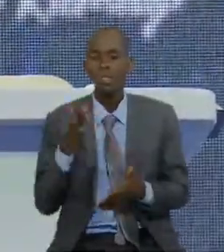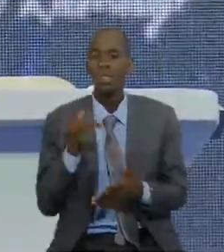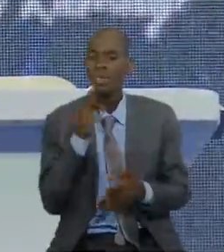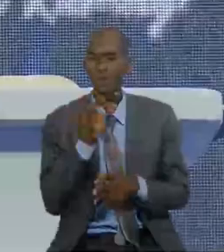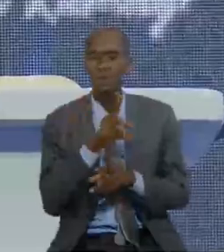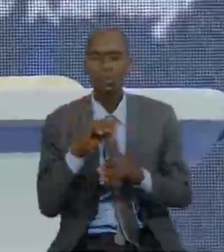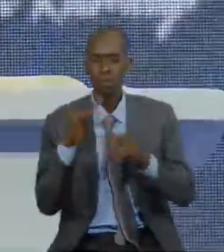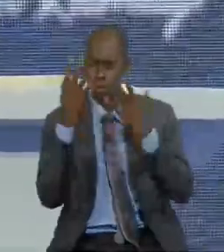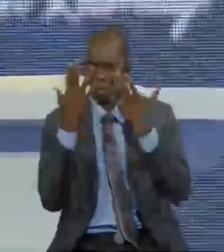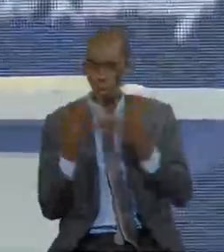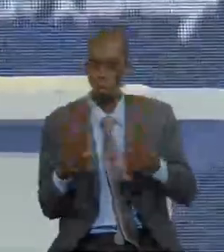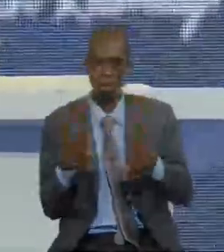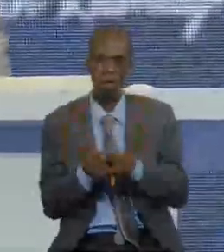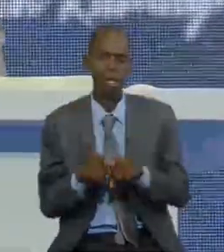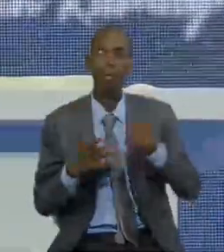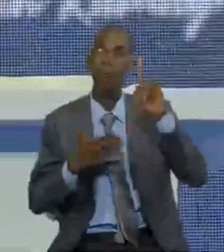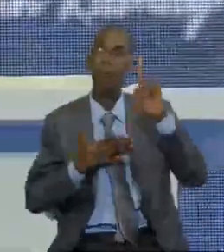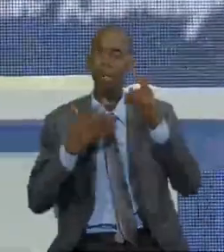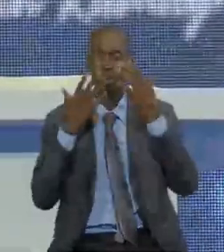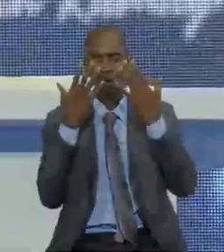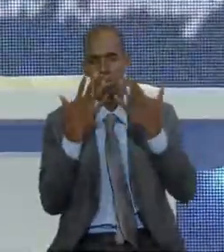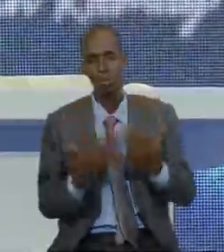douleur comme la mienne